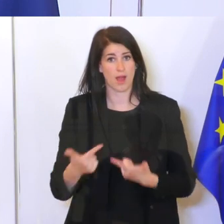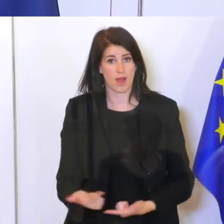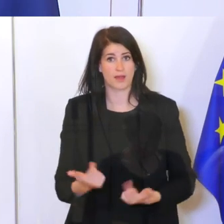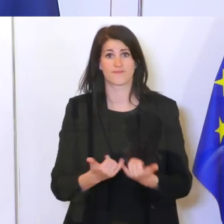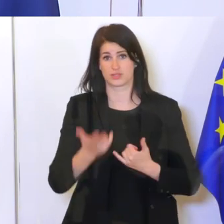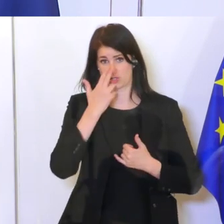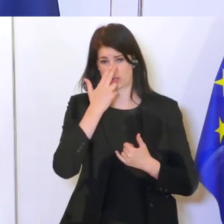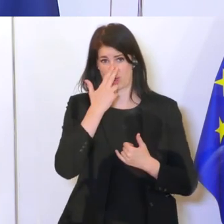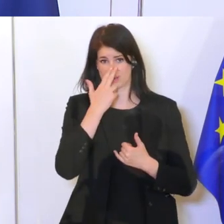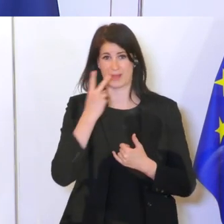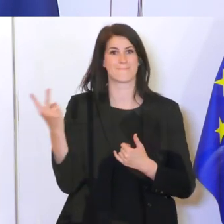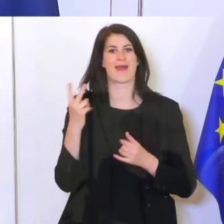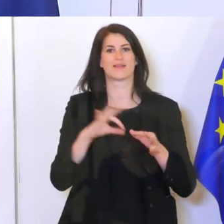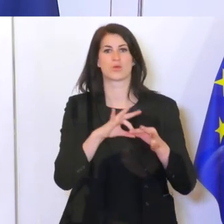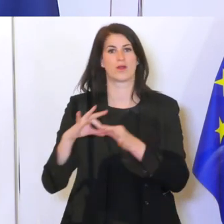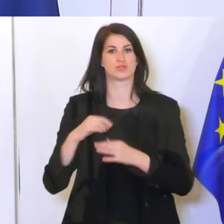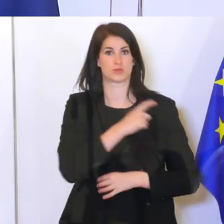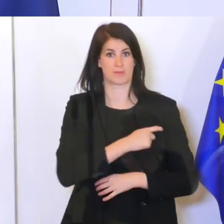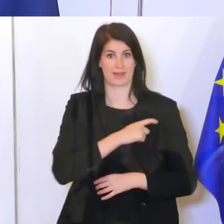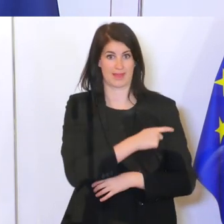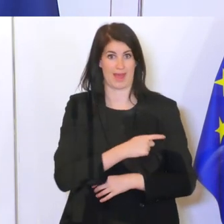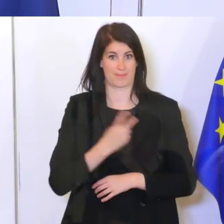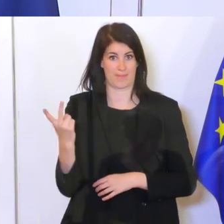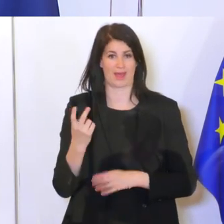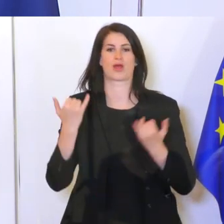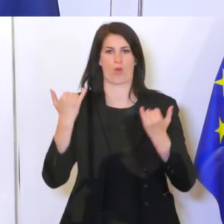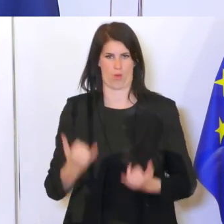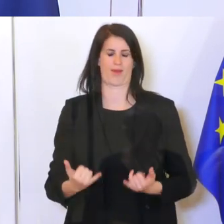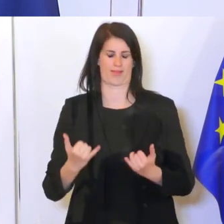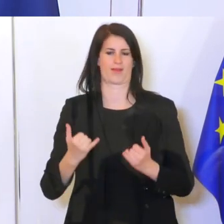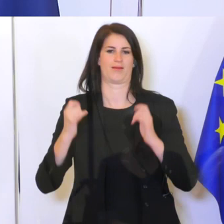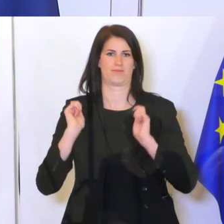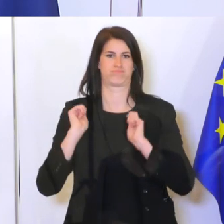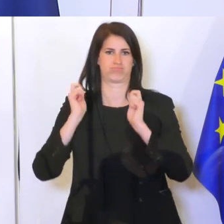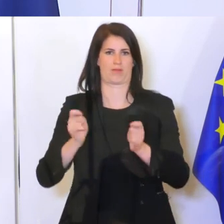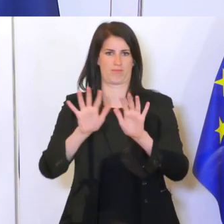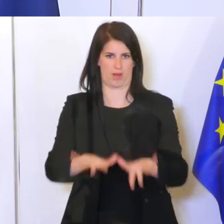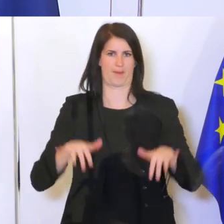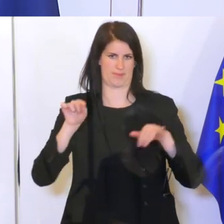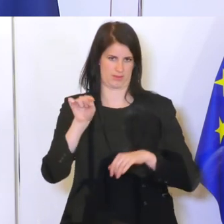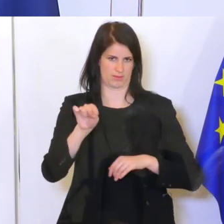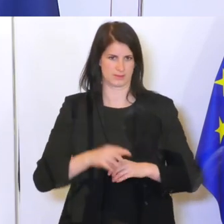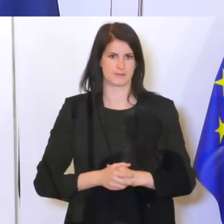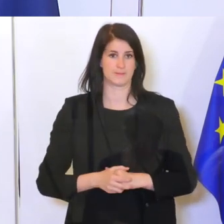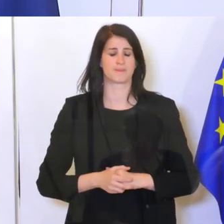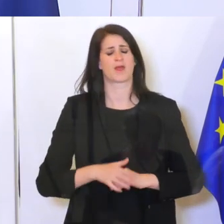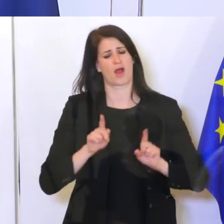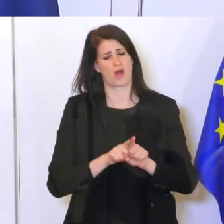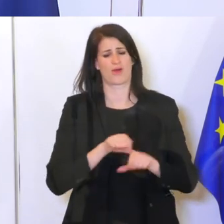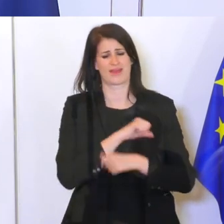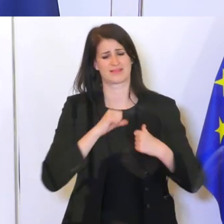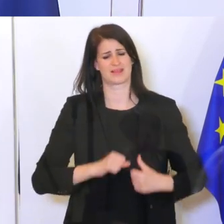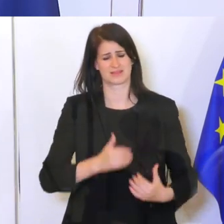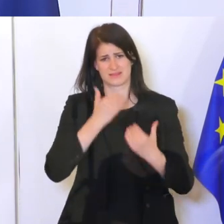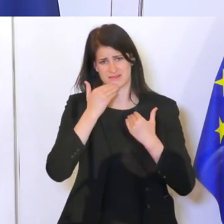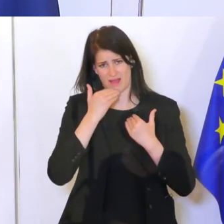beiden Koalitionsparteien heute im Parlament einbringen. Mein herzliches Dankeschön gilt auch den